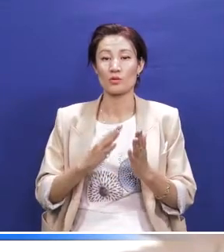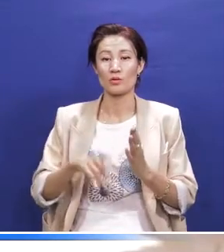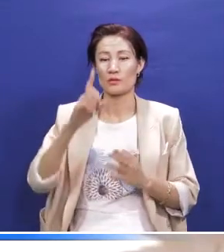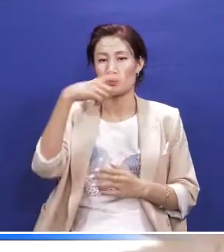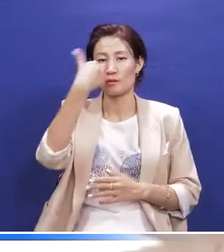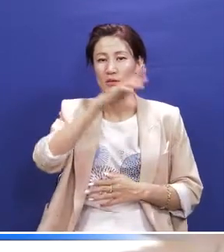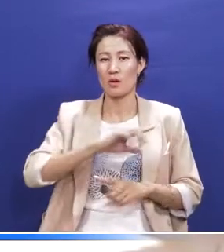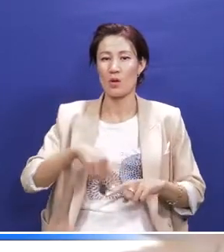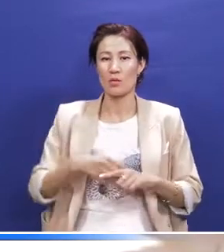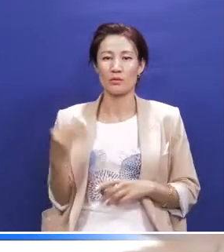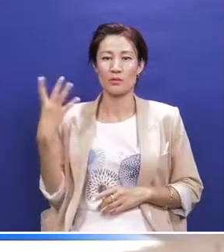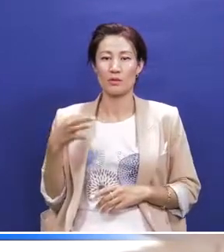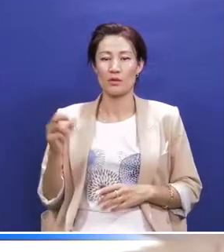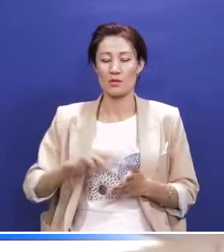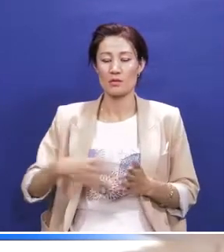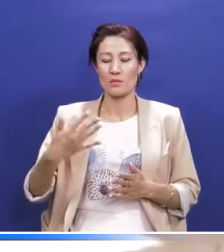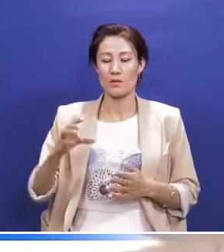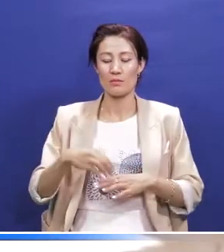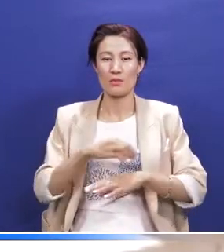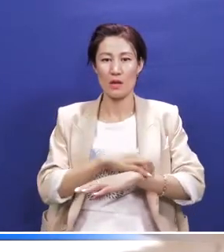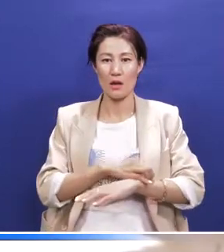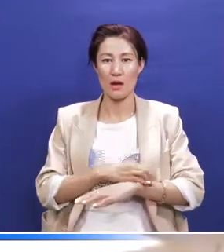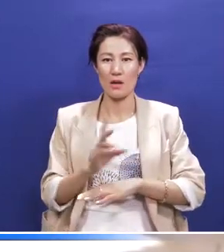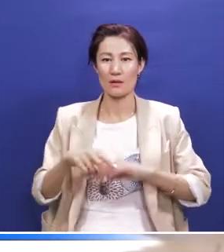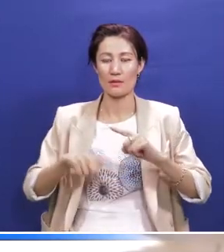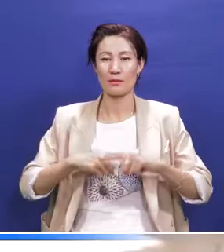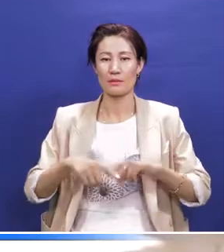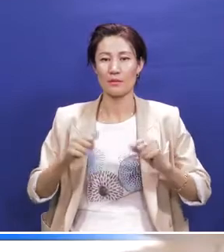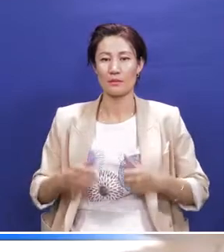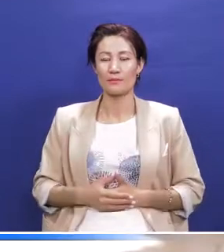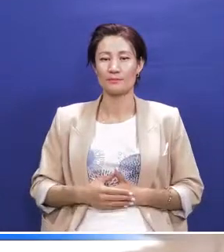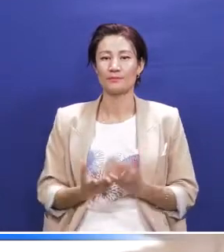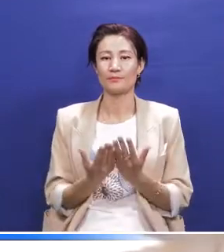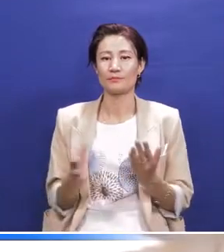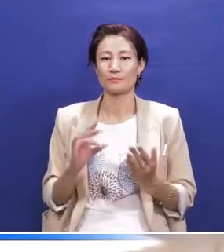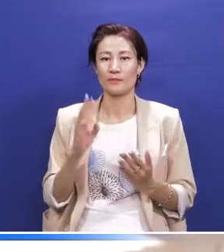1399 жылы осы Түркістаннан 25 шақырымдағы Қарнақ елді мекенінде құйылған